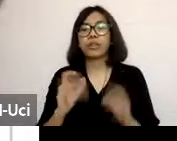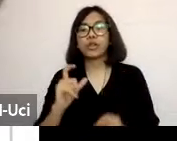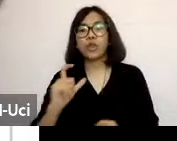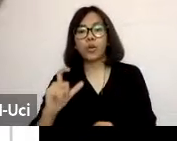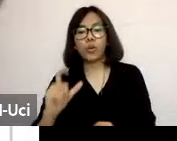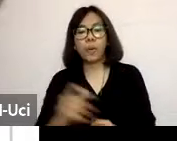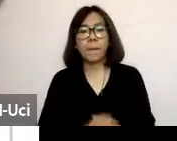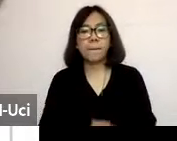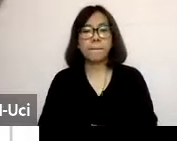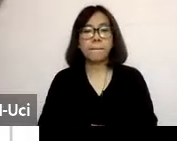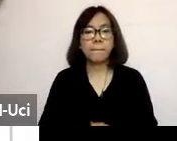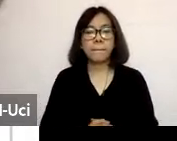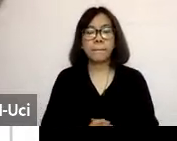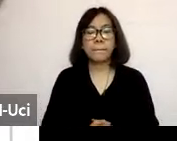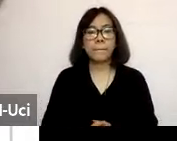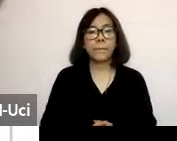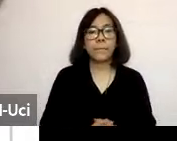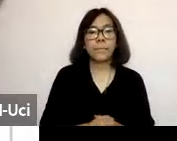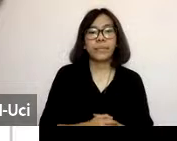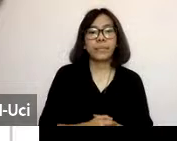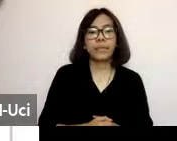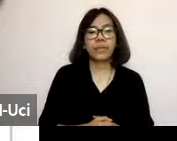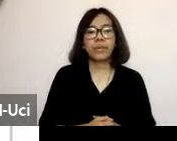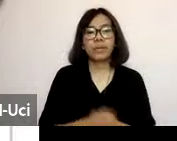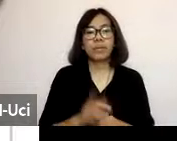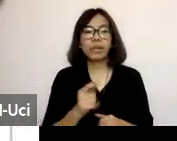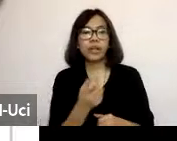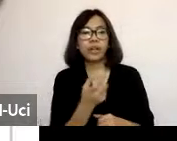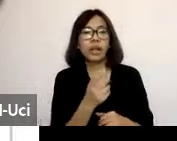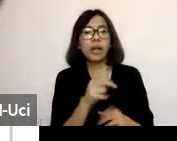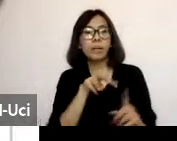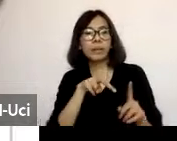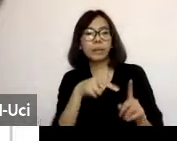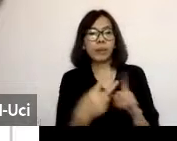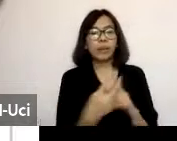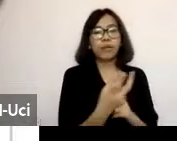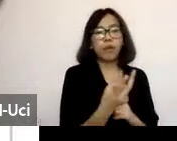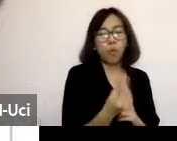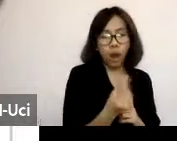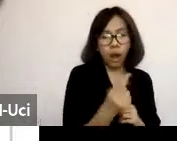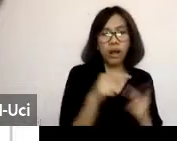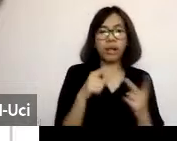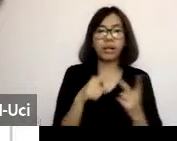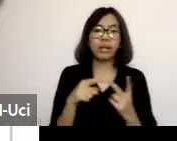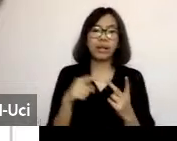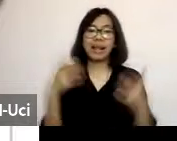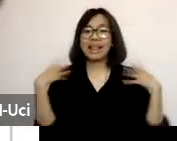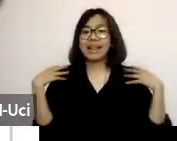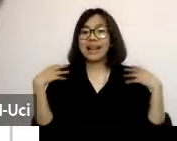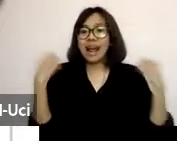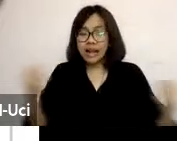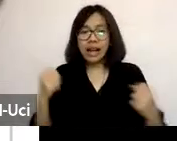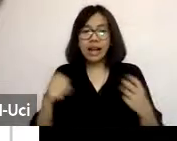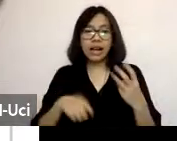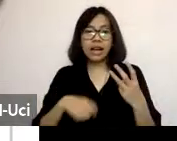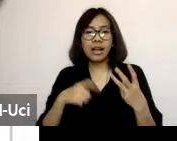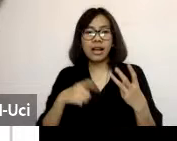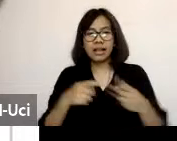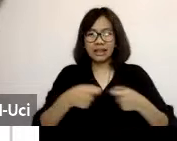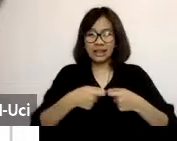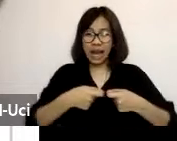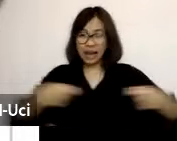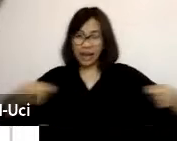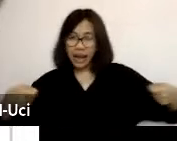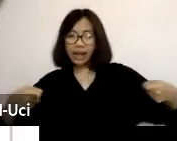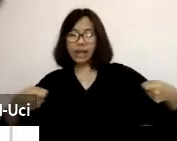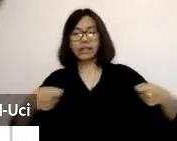apa namanya dengan efisiensi dari sisi uang Kemudian dari tenaga jarak segala macam itu akan terbantu dan yang paling penting